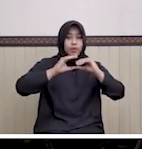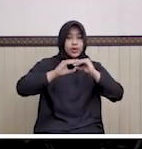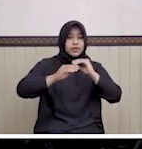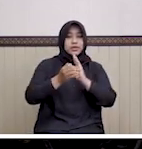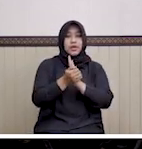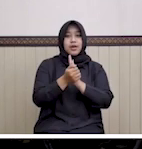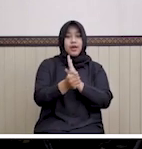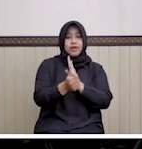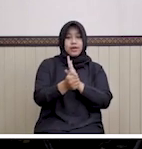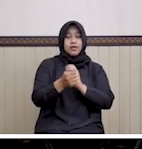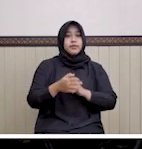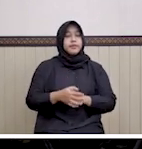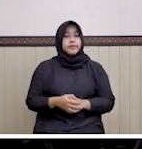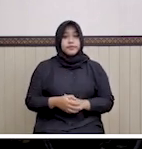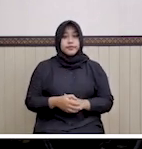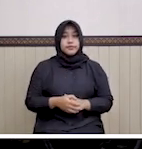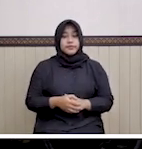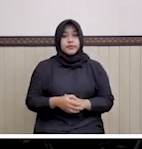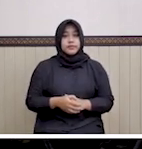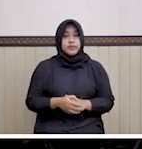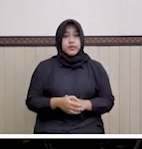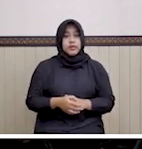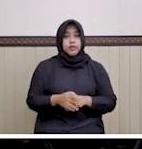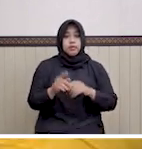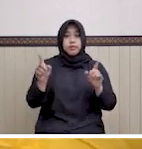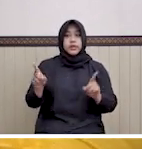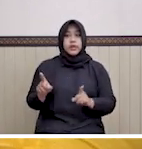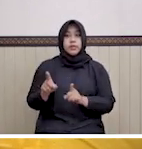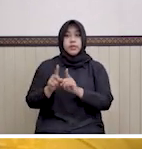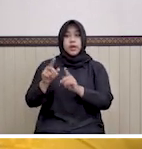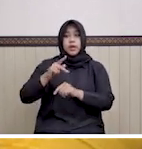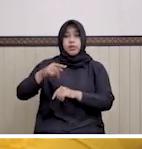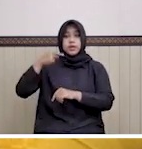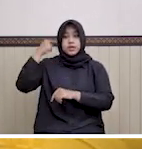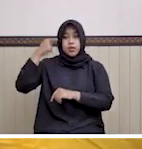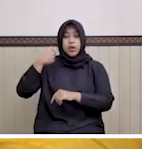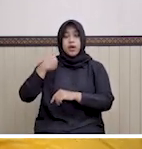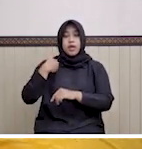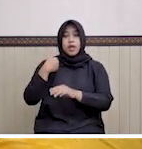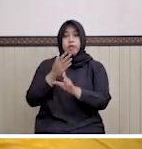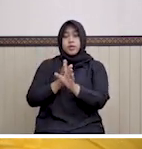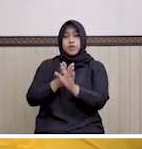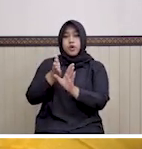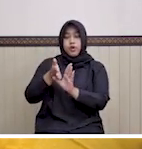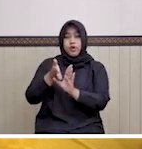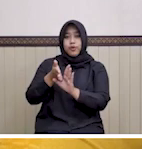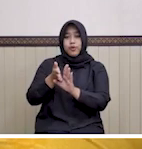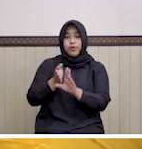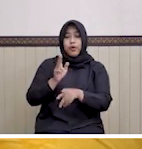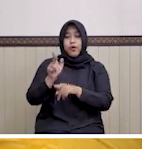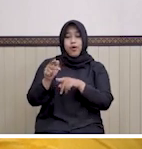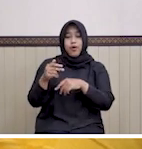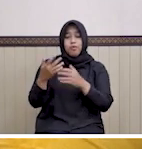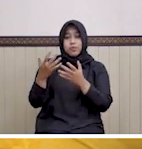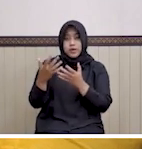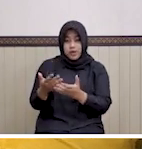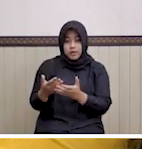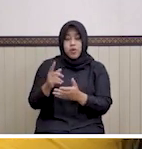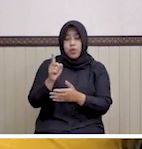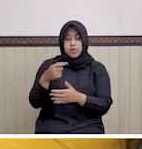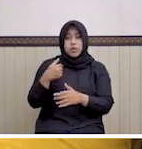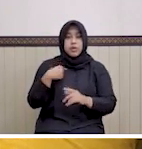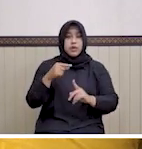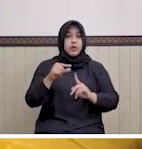ahli makanya di dalam pendampingan selalu ada psikologi Kalau berat juga harus ada